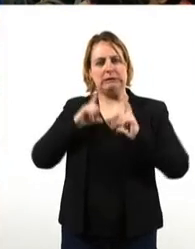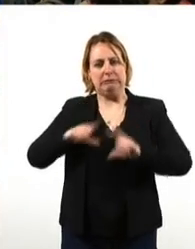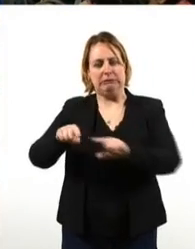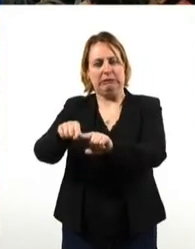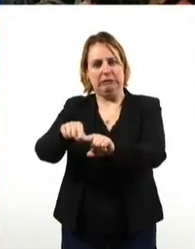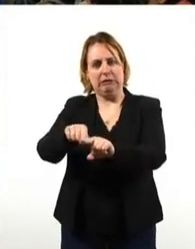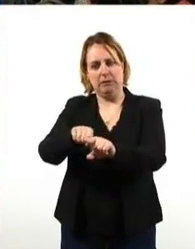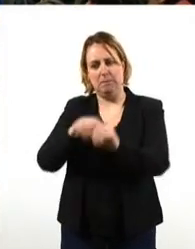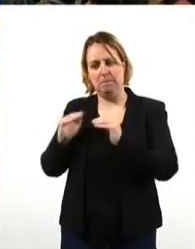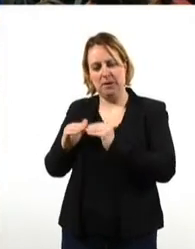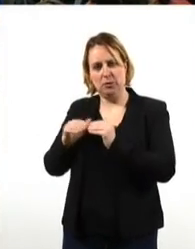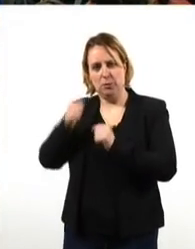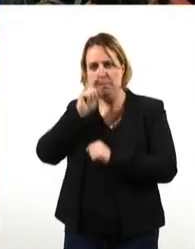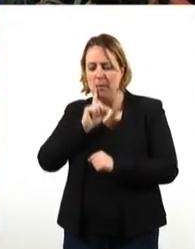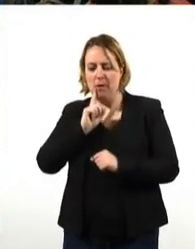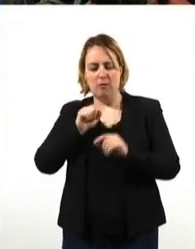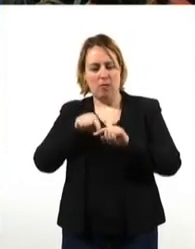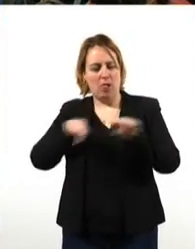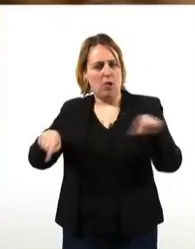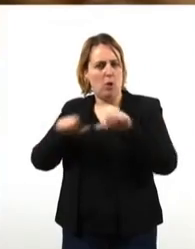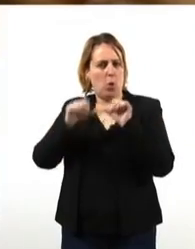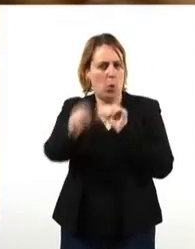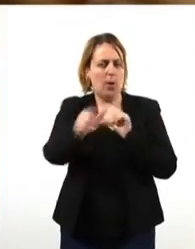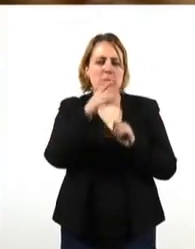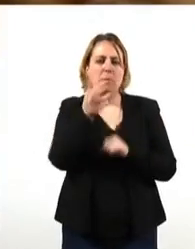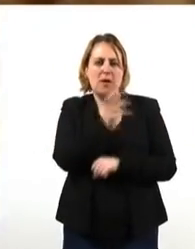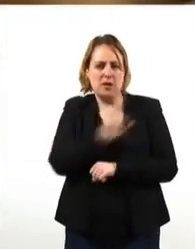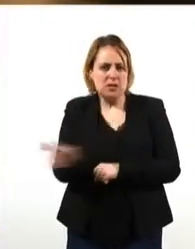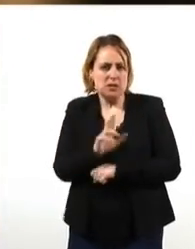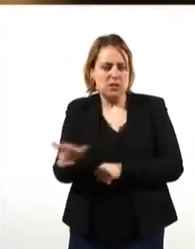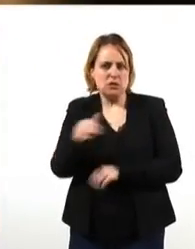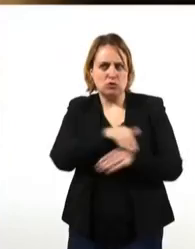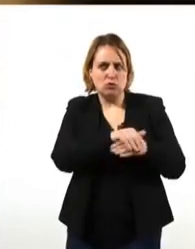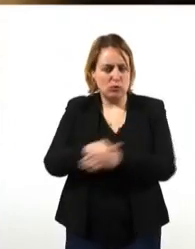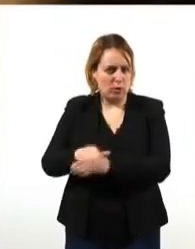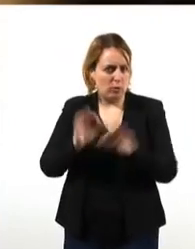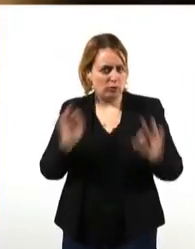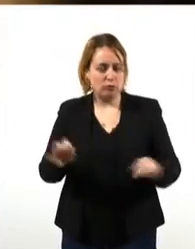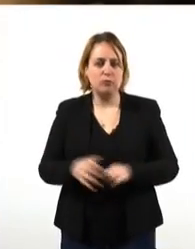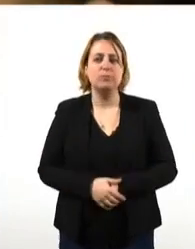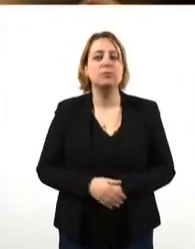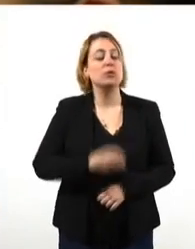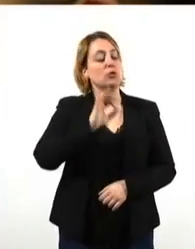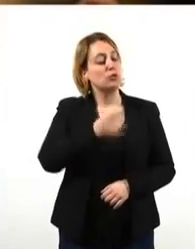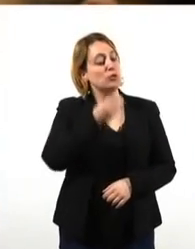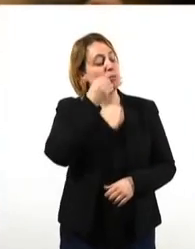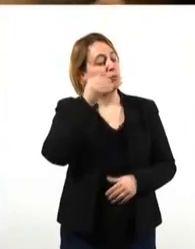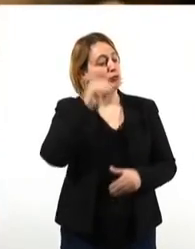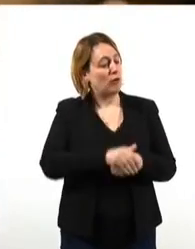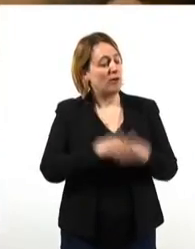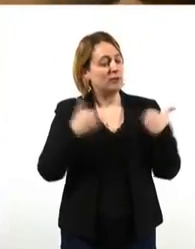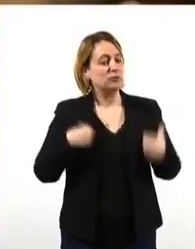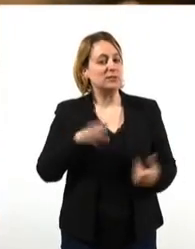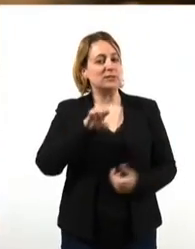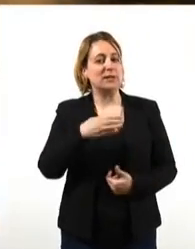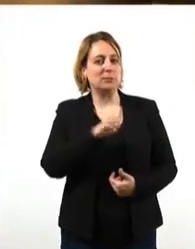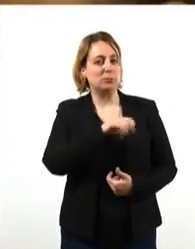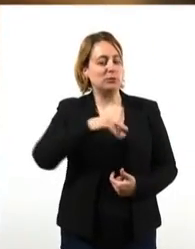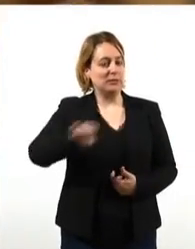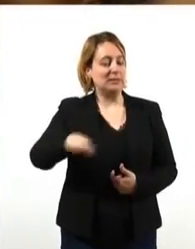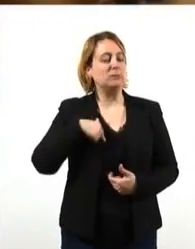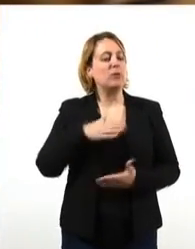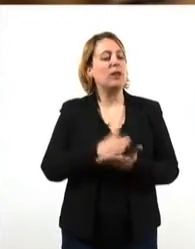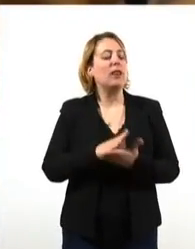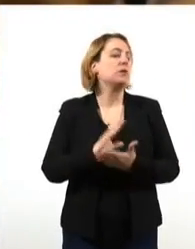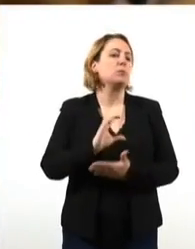t'empêchent de revenir, je crois, voilà. Tous les jours chez toi. Alors, bonsoir. Moi, c'est Emeline Berthelin. Moi, je suis en